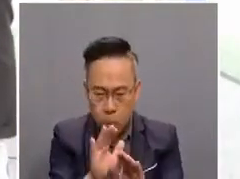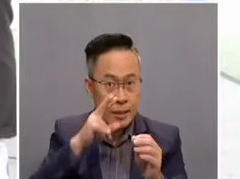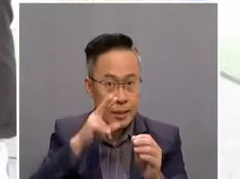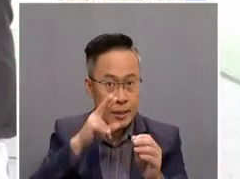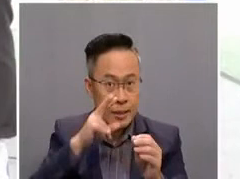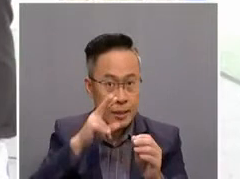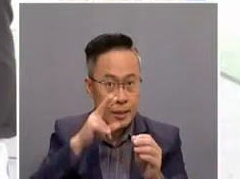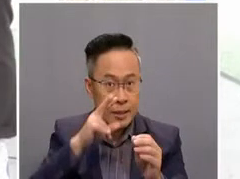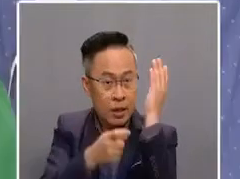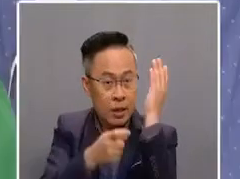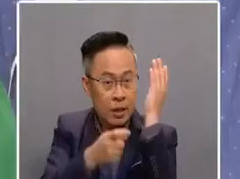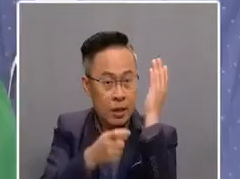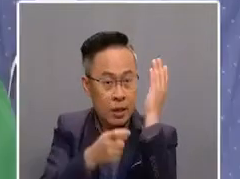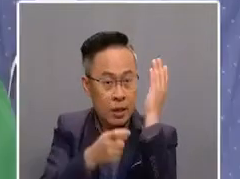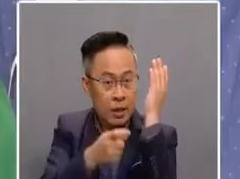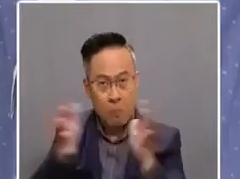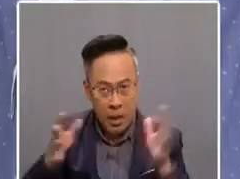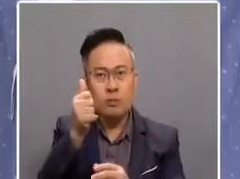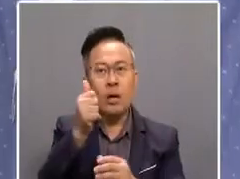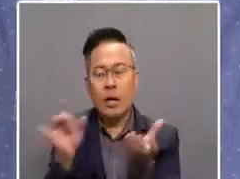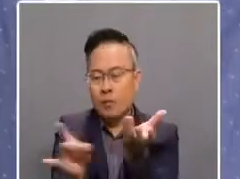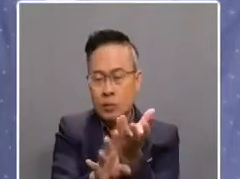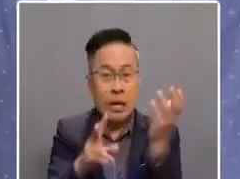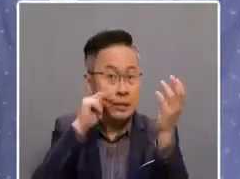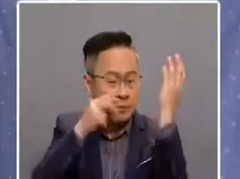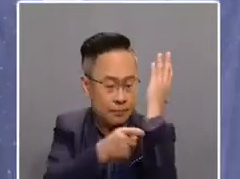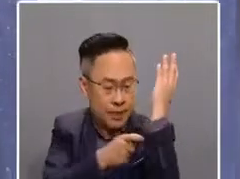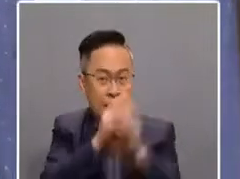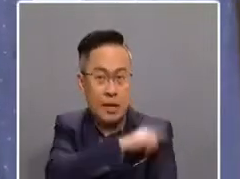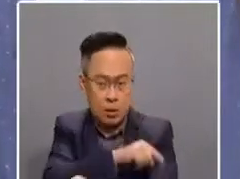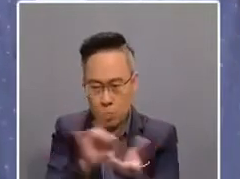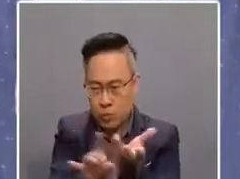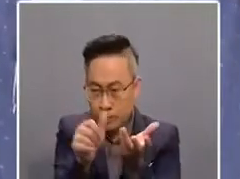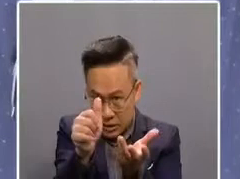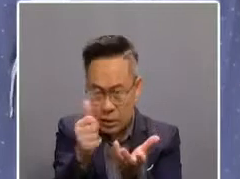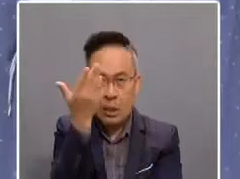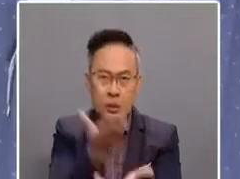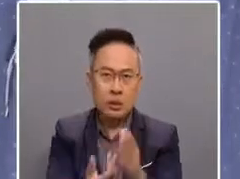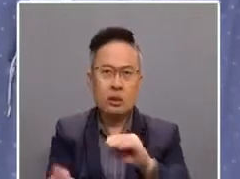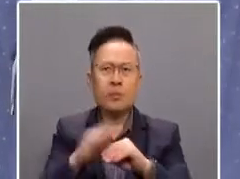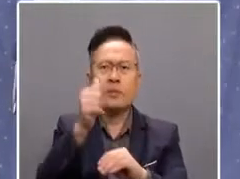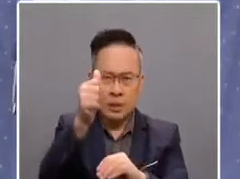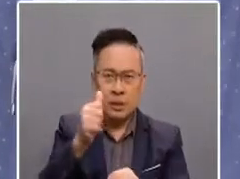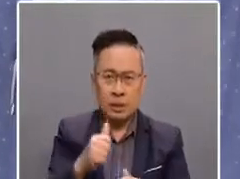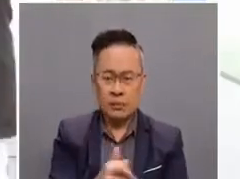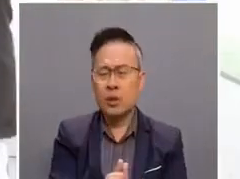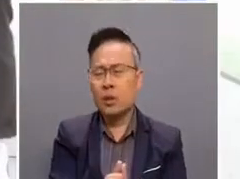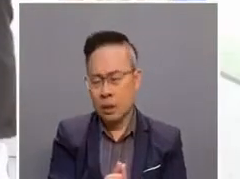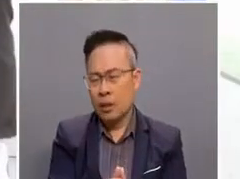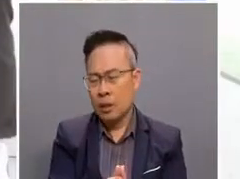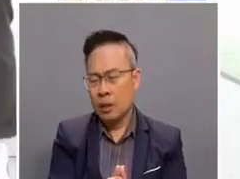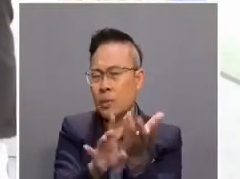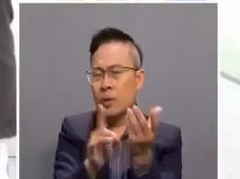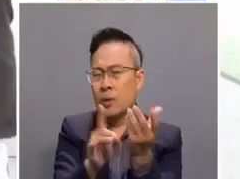ให้เรามียางที่ผลิตออกมาแล้วเป็นยางที่มีคุณภาพถ้ายางมีคุณภาพผมก็มันก็จะได้ราคาที่ดีนะครับ